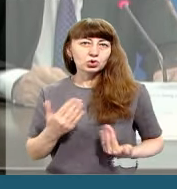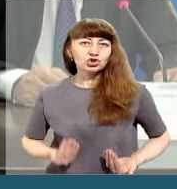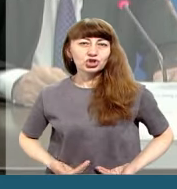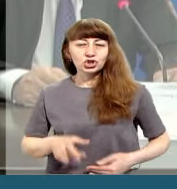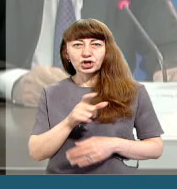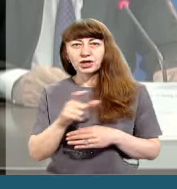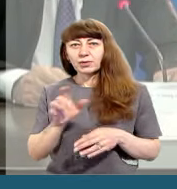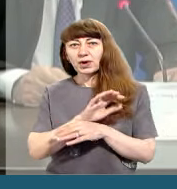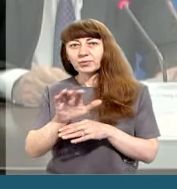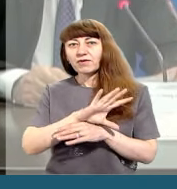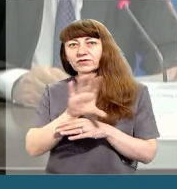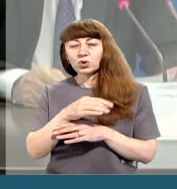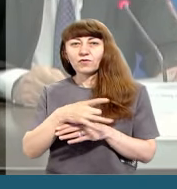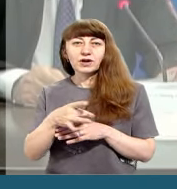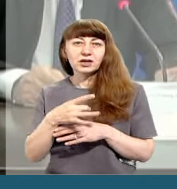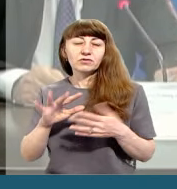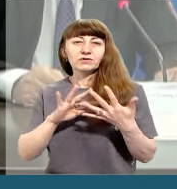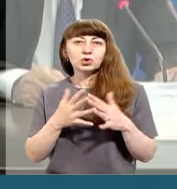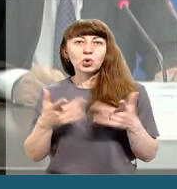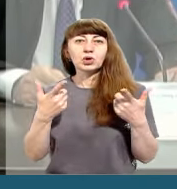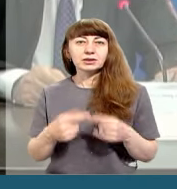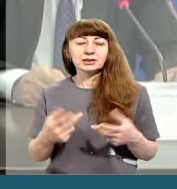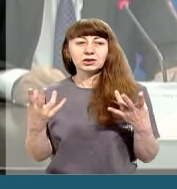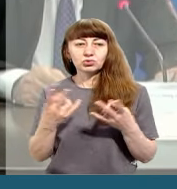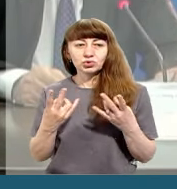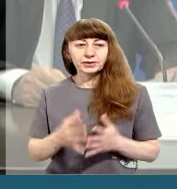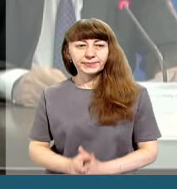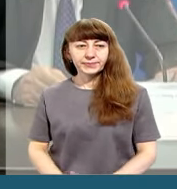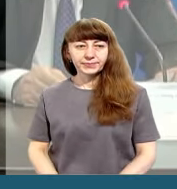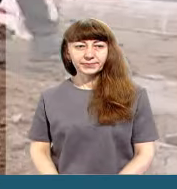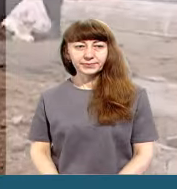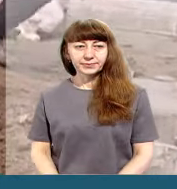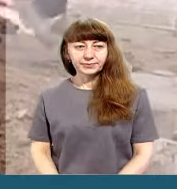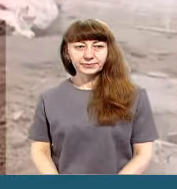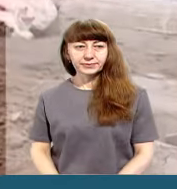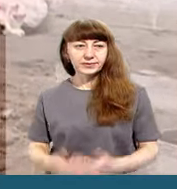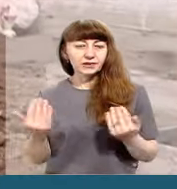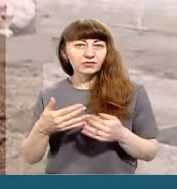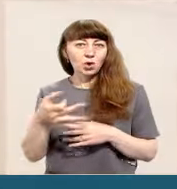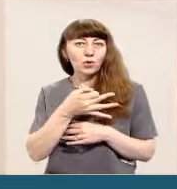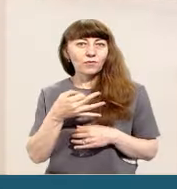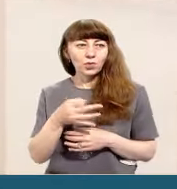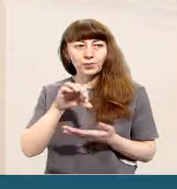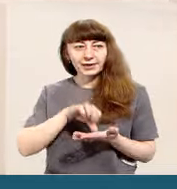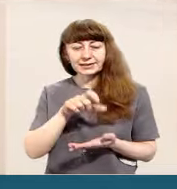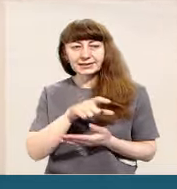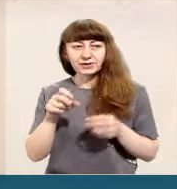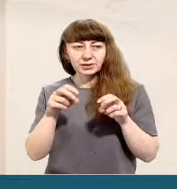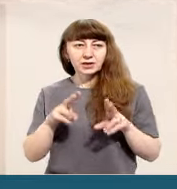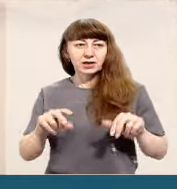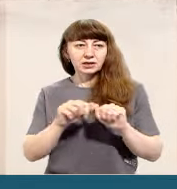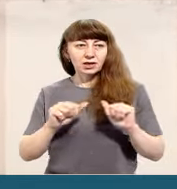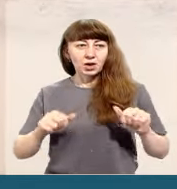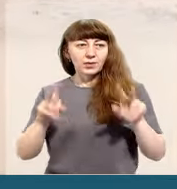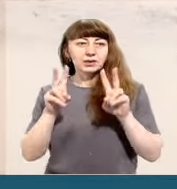все отправляем в районы, в те населенные пункты, которые нуждаются. Сегодня по области представителями специальных